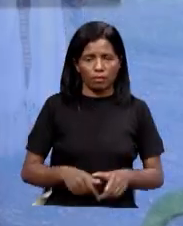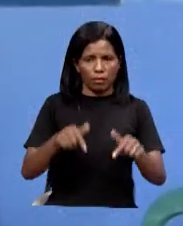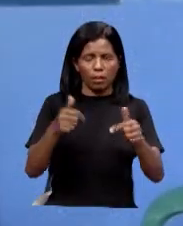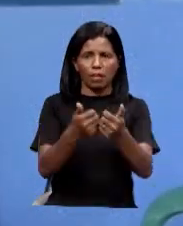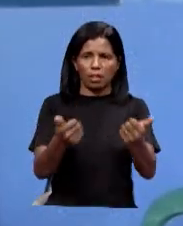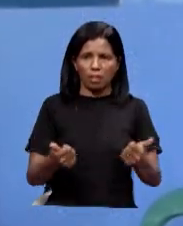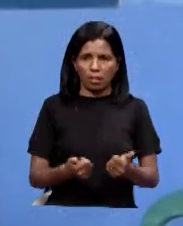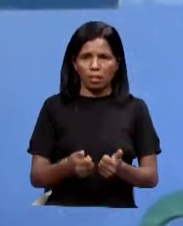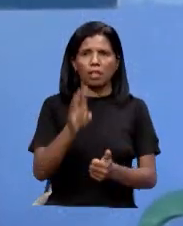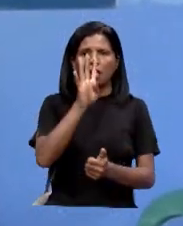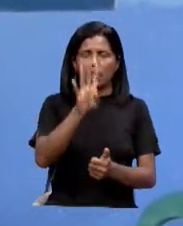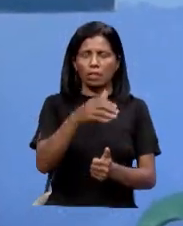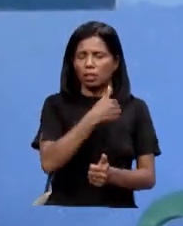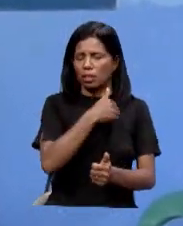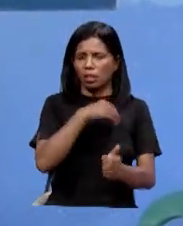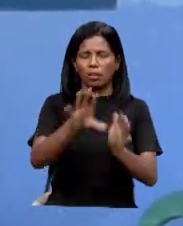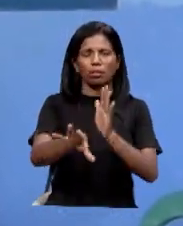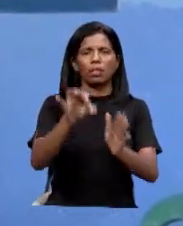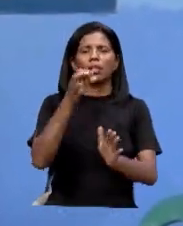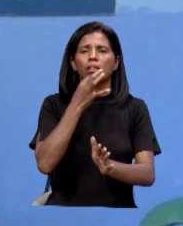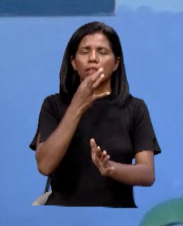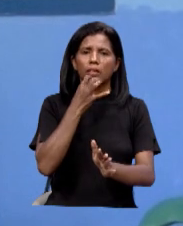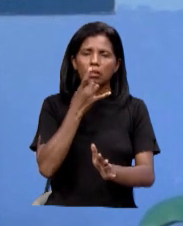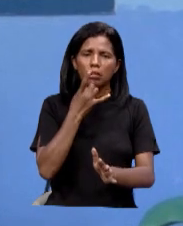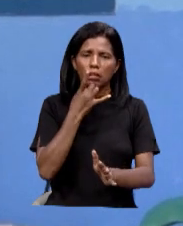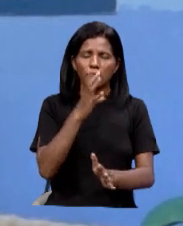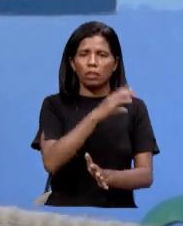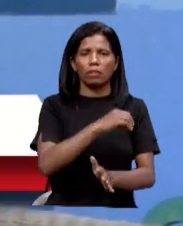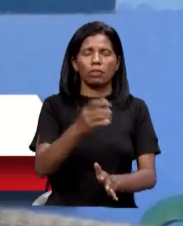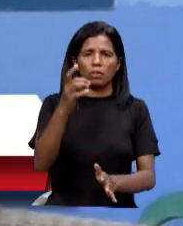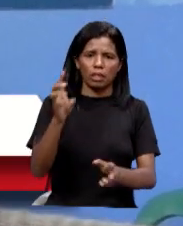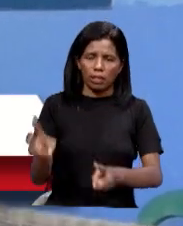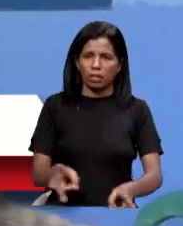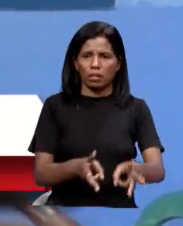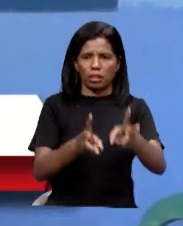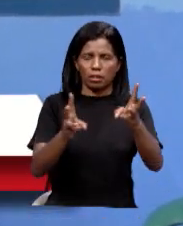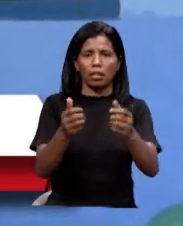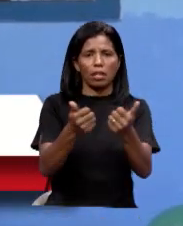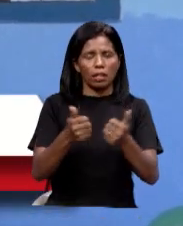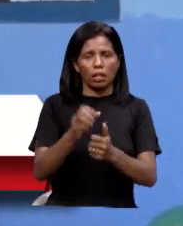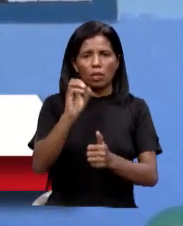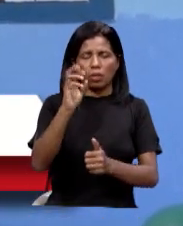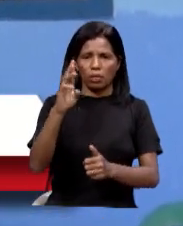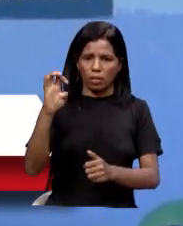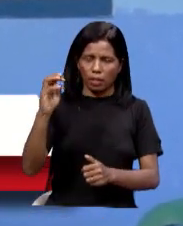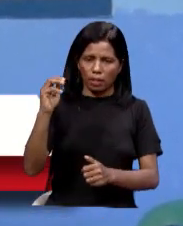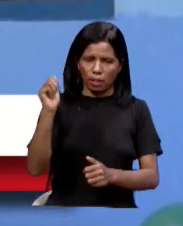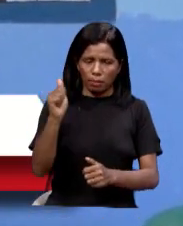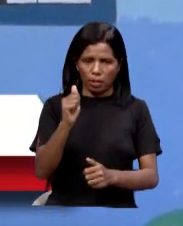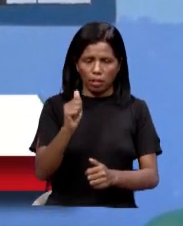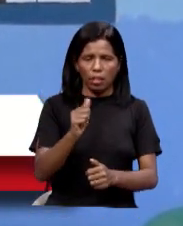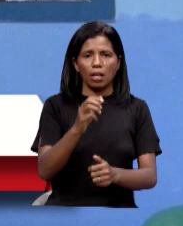hat maksirau ketan ire sirad ho estrada. Aldea hat, aldea Orema, aldea